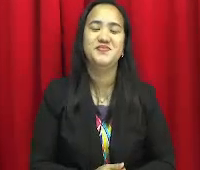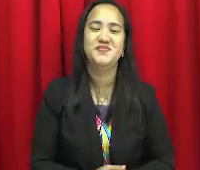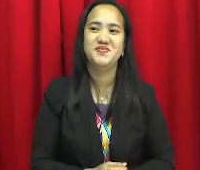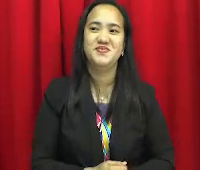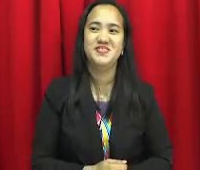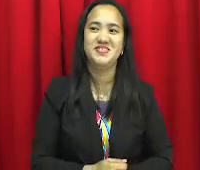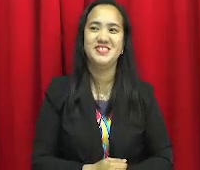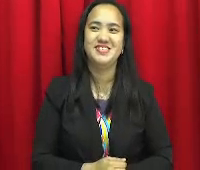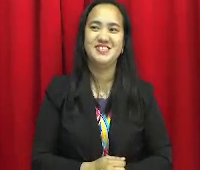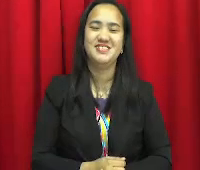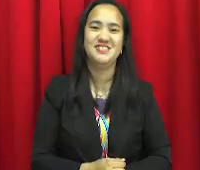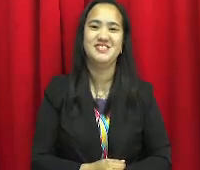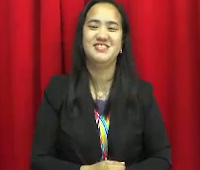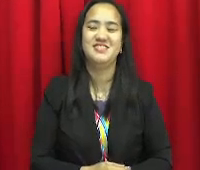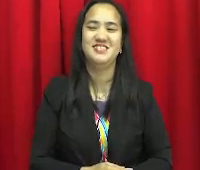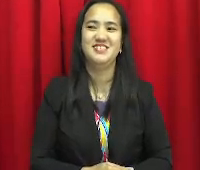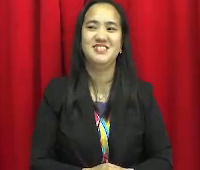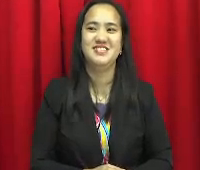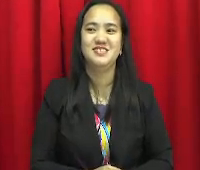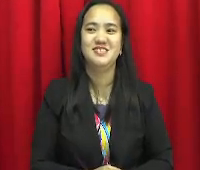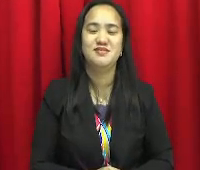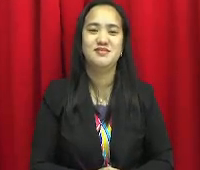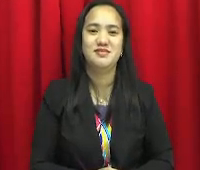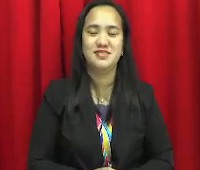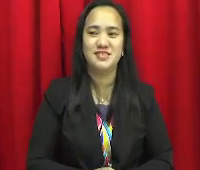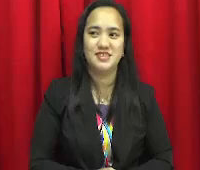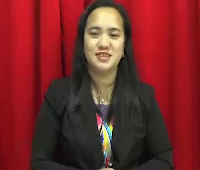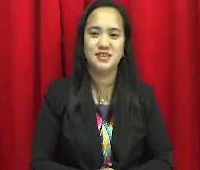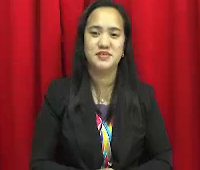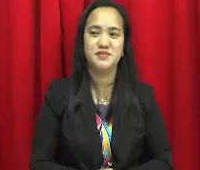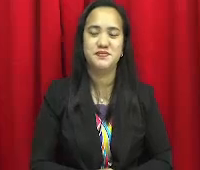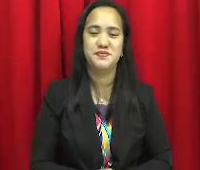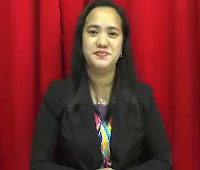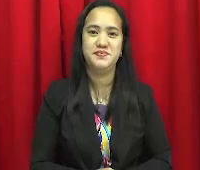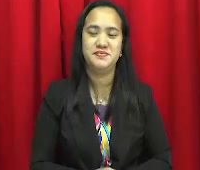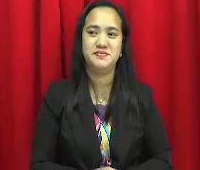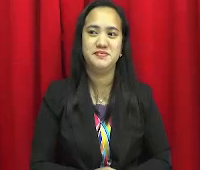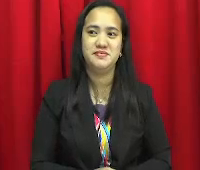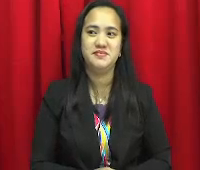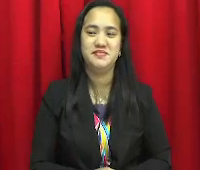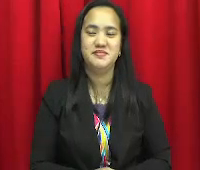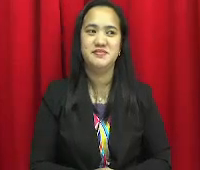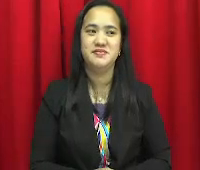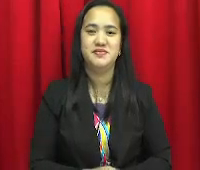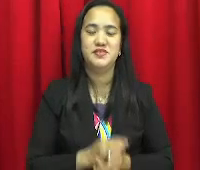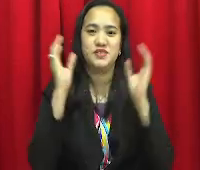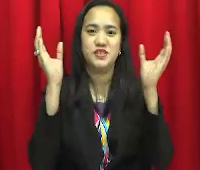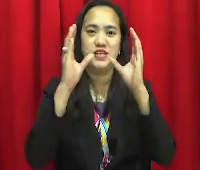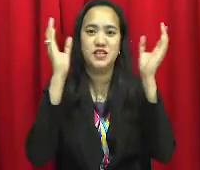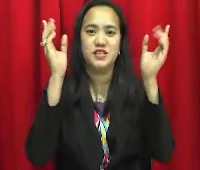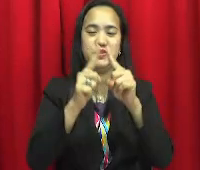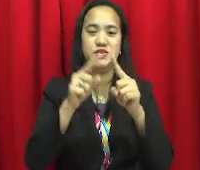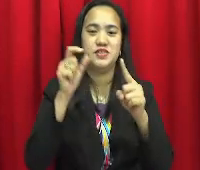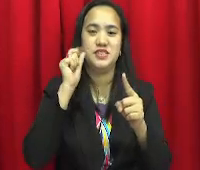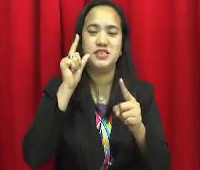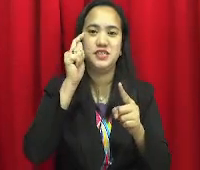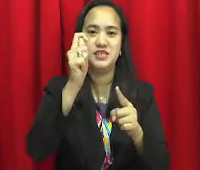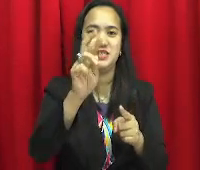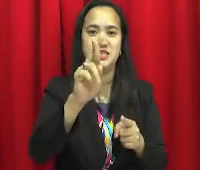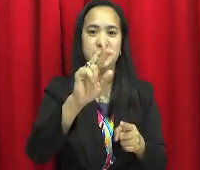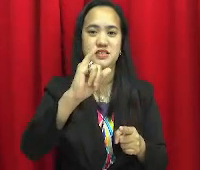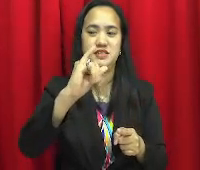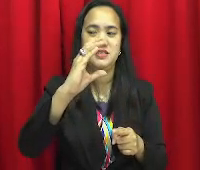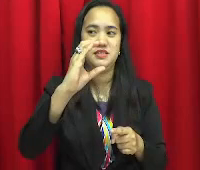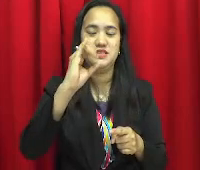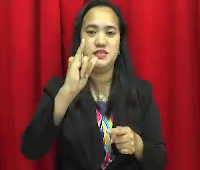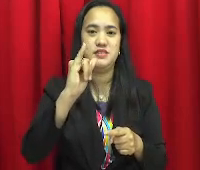Mega handaan. Mega handaan yan. Yeah. Go ahead, Cynthia. Go ahead. Kaya congratulations, ha? Tricia, congratulations. Amen,